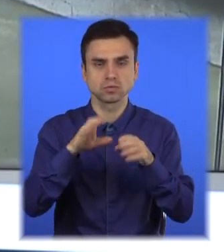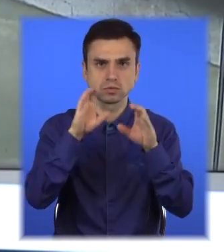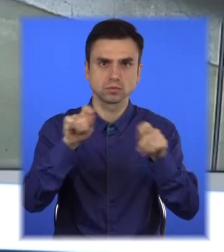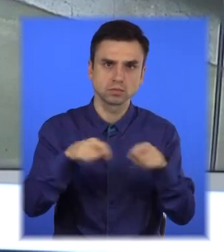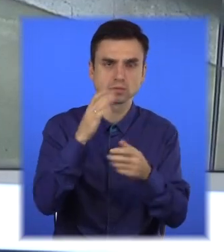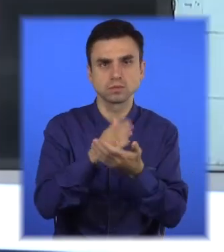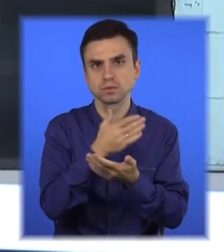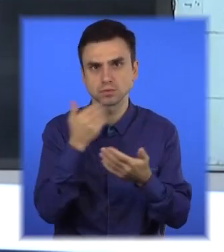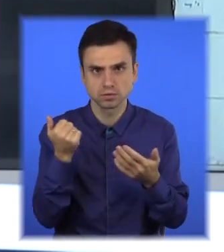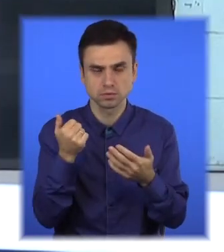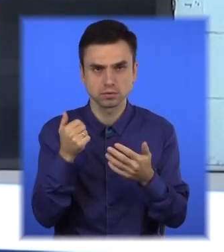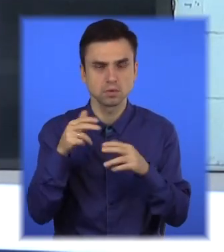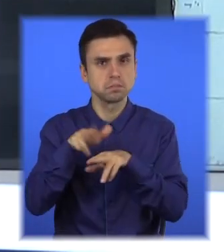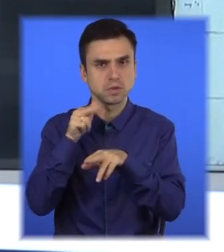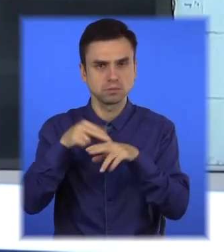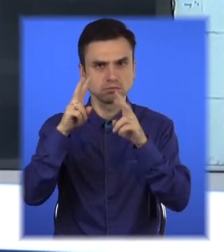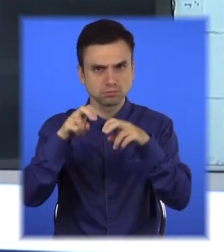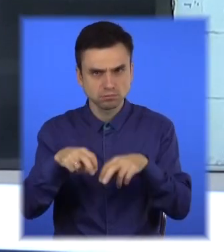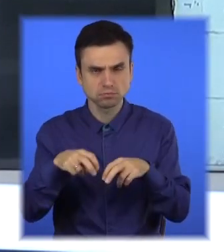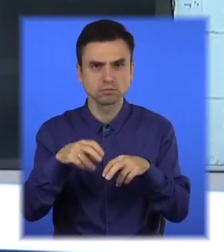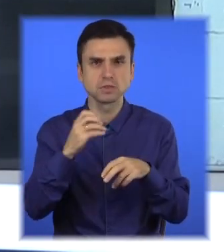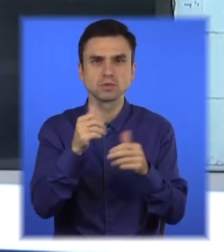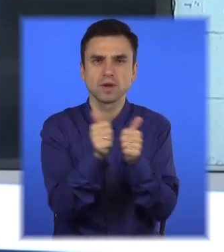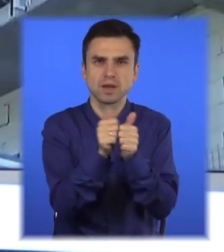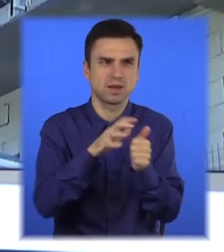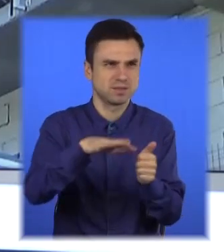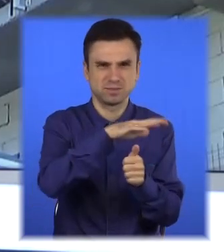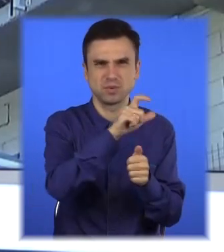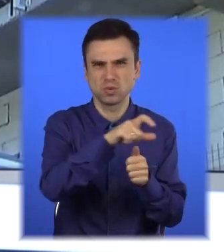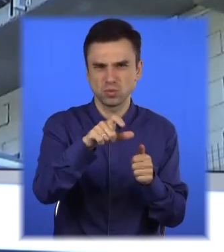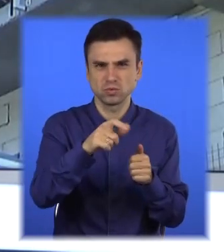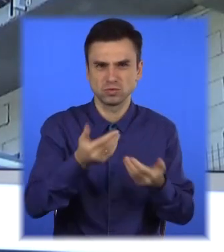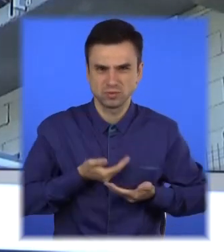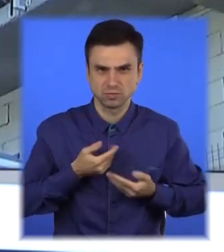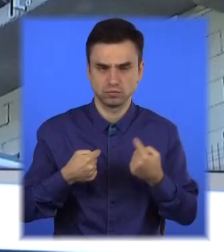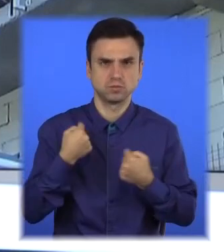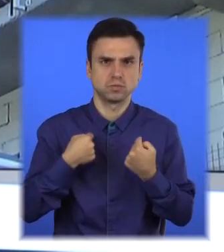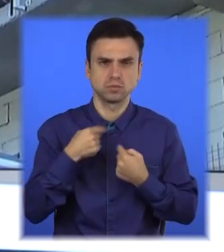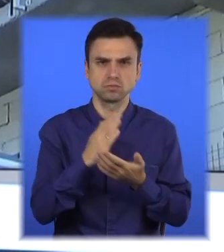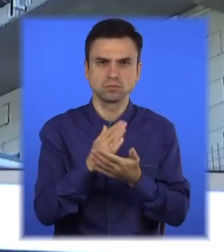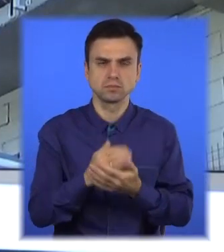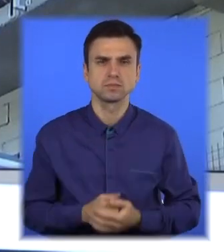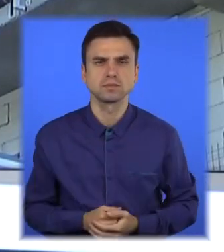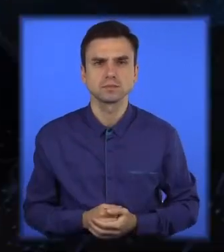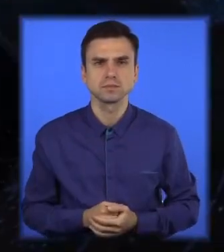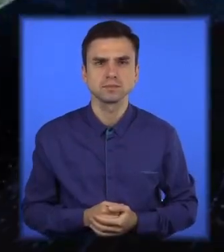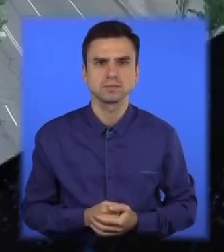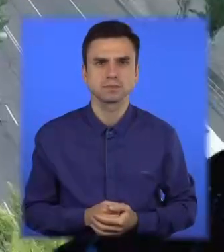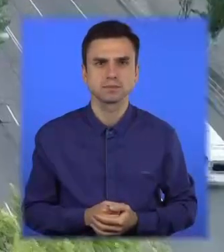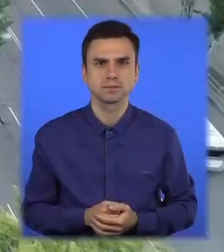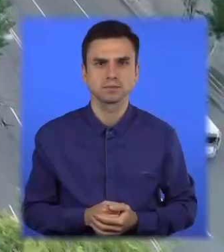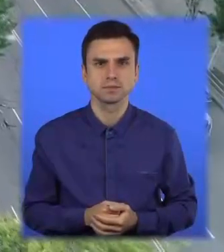сусідству. Чому і чи дійсно Король знову порушує закон, розслідували наші кореспонденти.